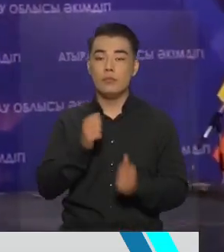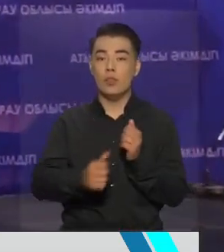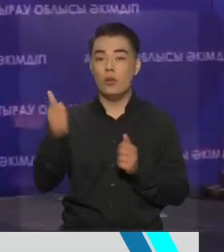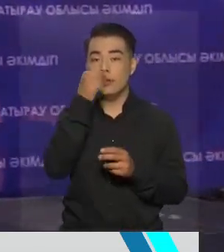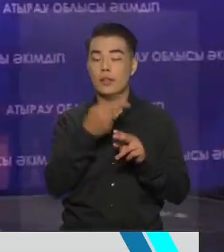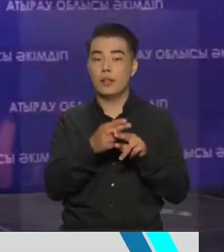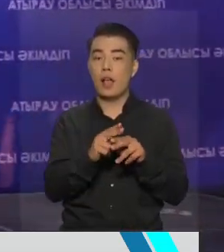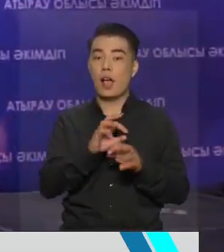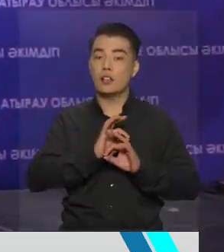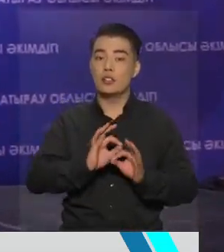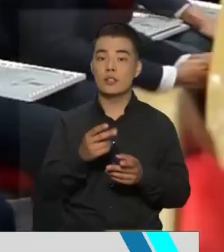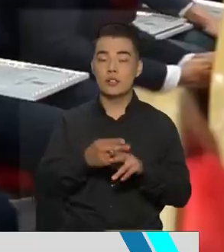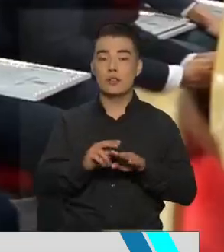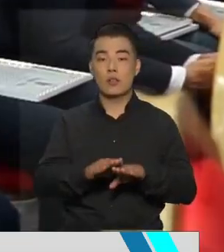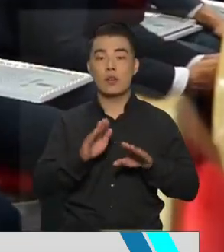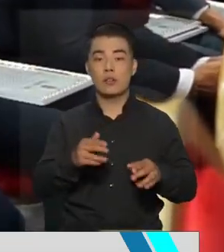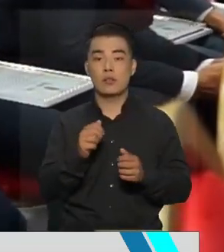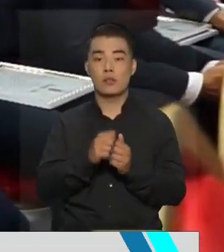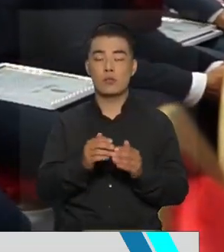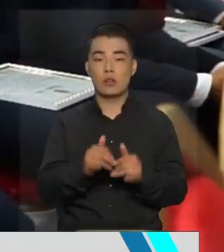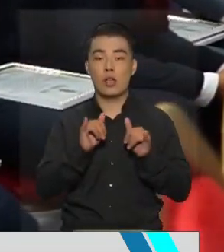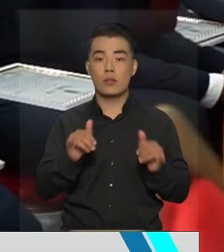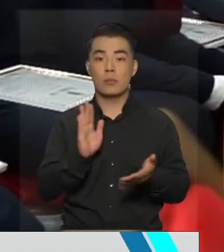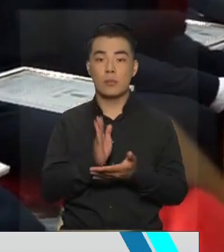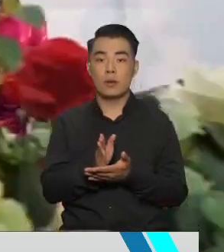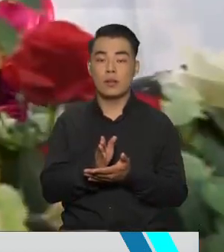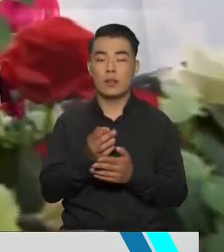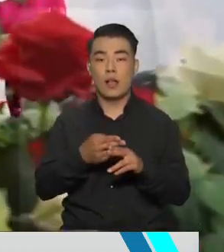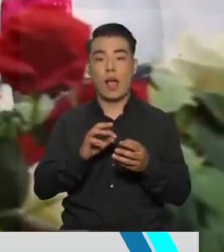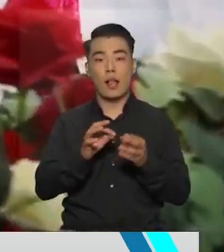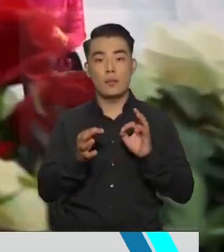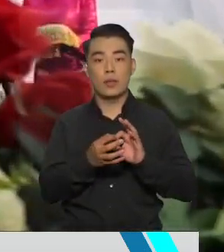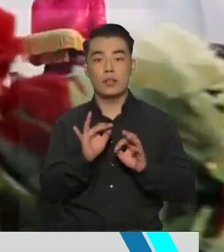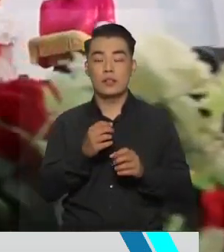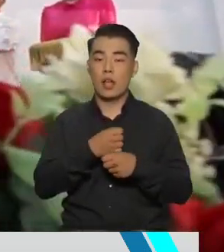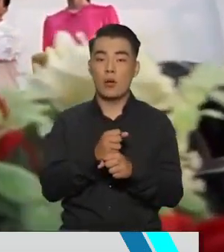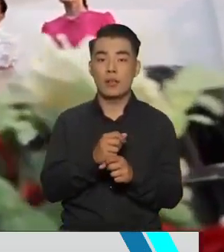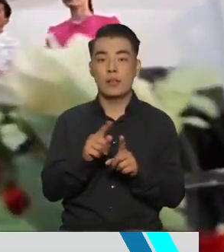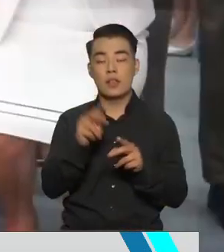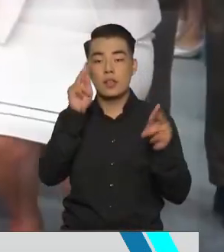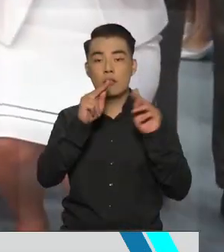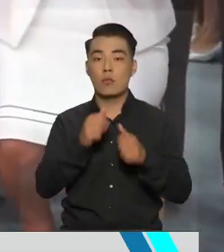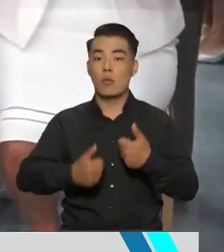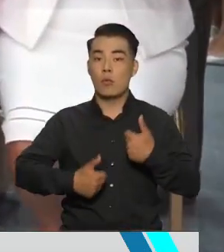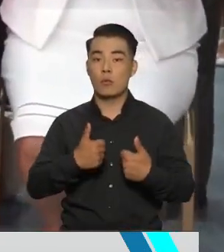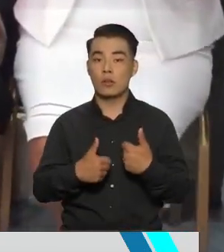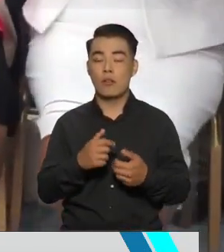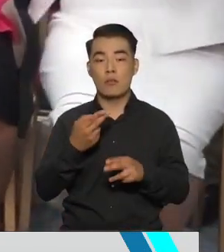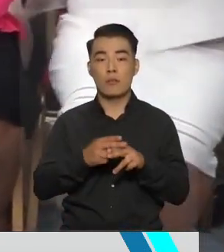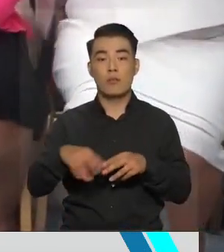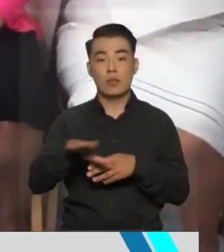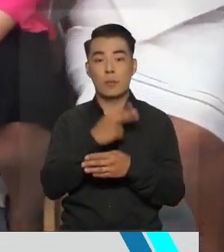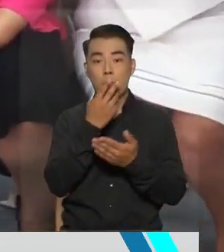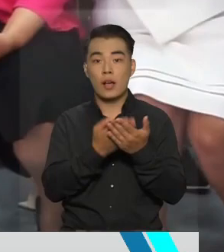число отличников в регионе растет, как и количество призеров предметных олимпиад и научных интеллектуальных конкурсов. Все это